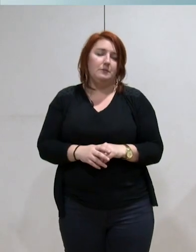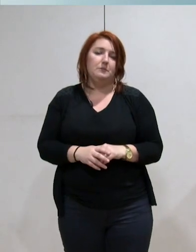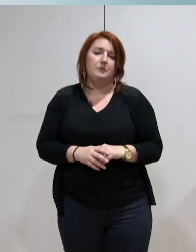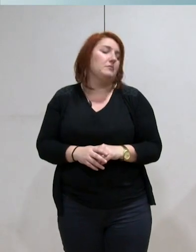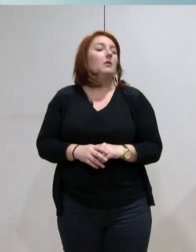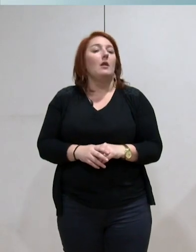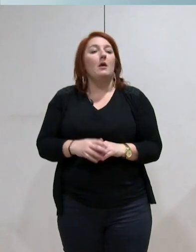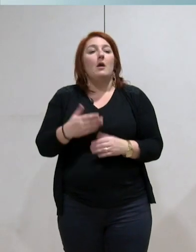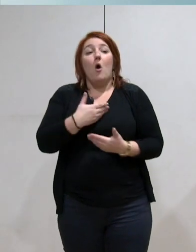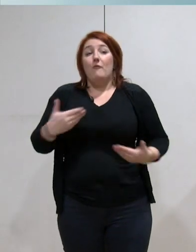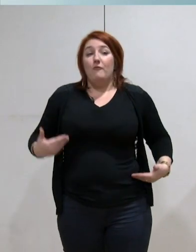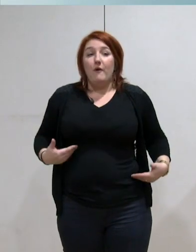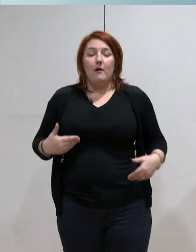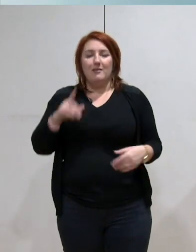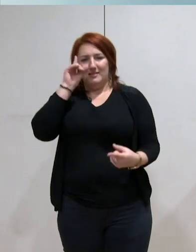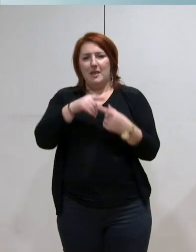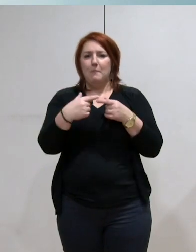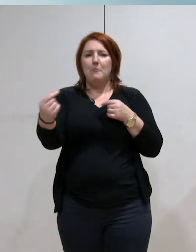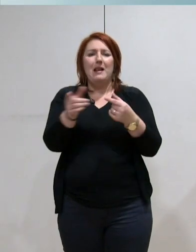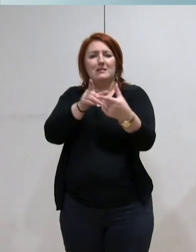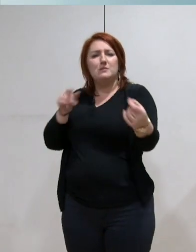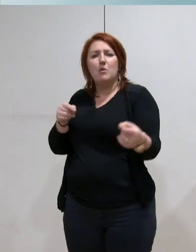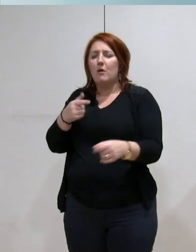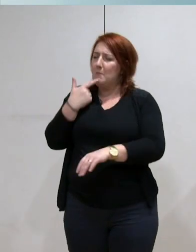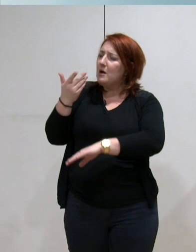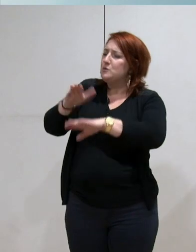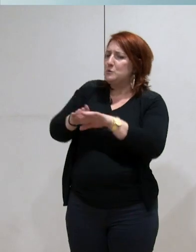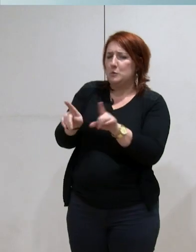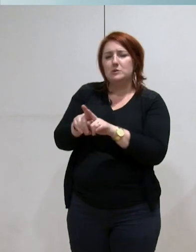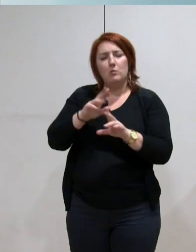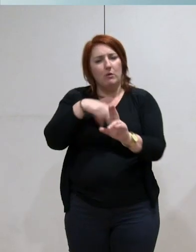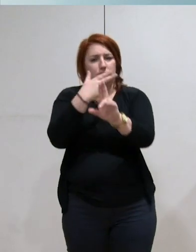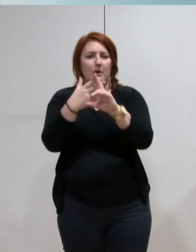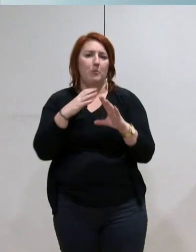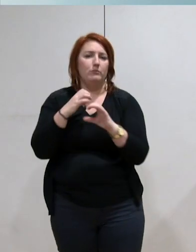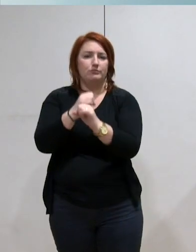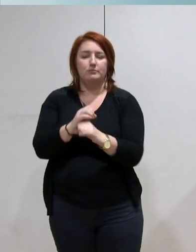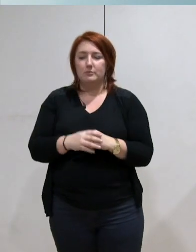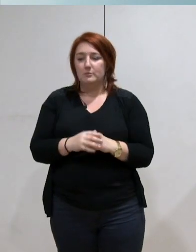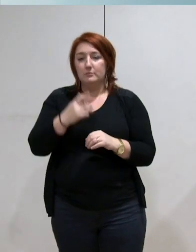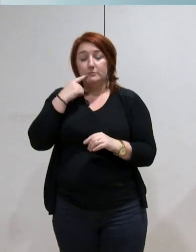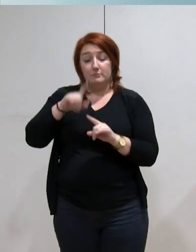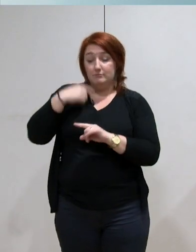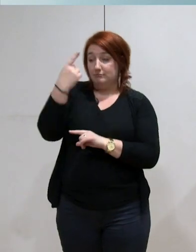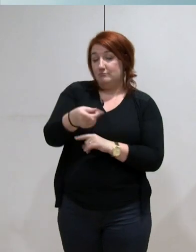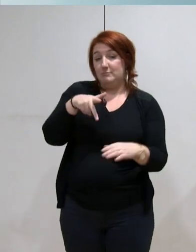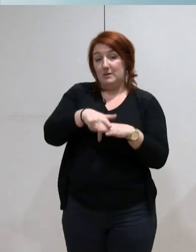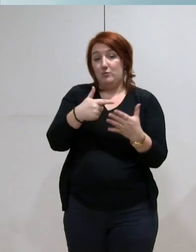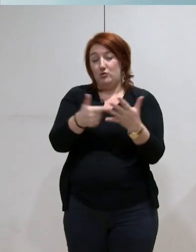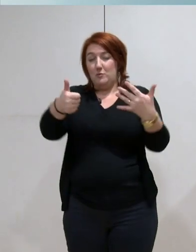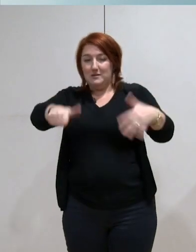enfin un petit mot sur le Palais des Sports qui a aussi été évoqué nous donnons rendez-vous en début d'année 2016